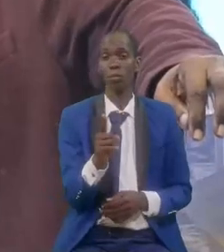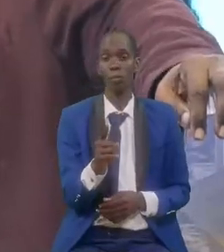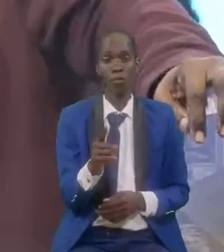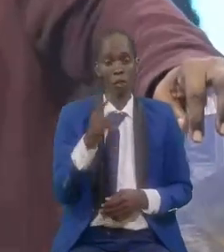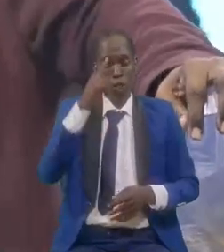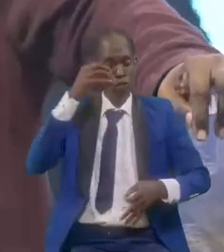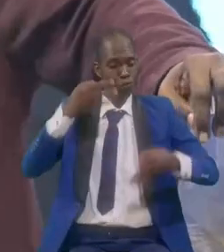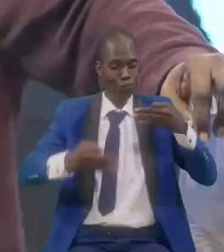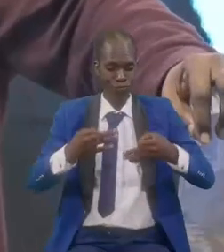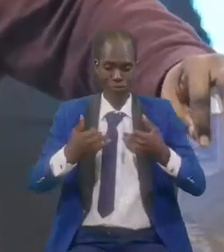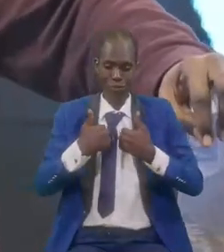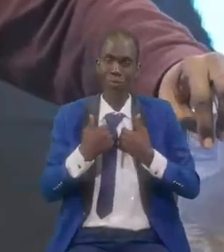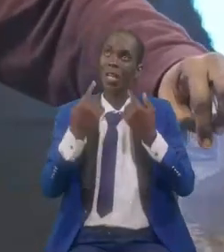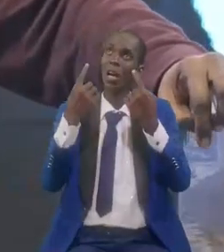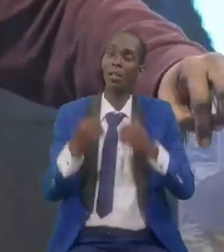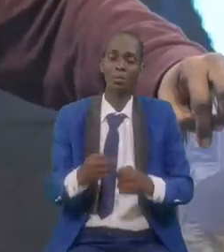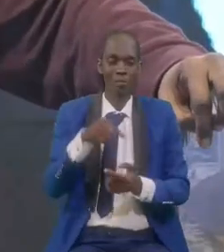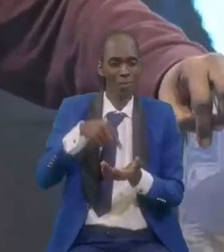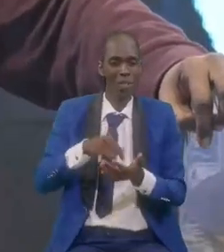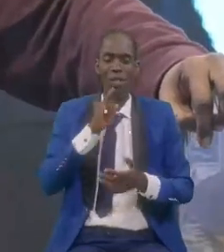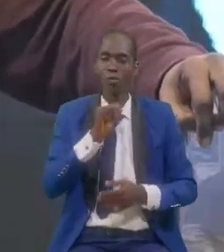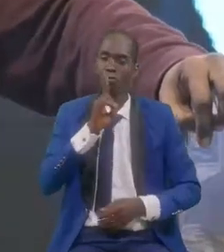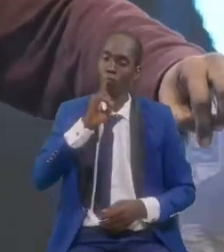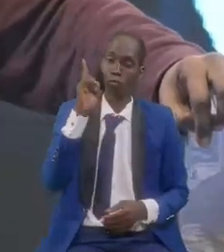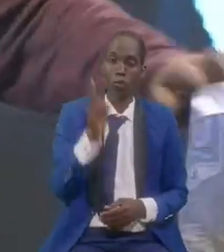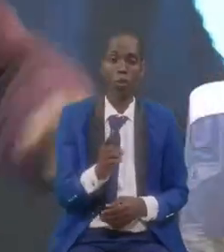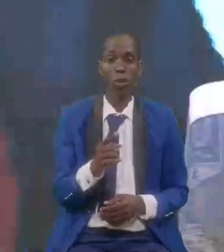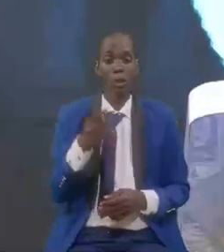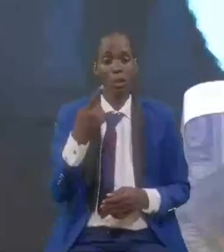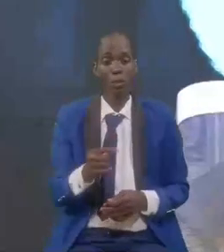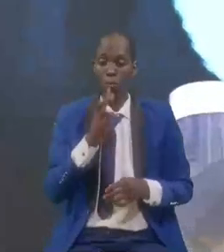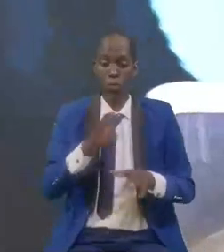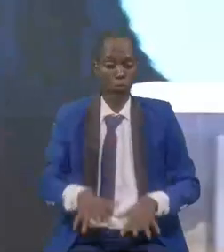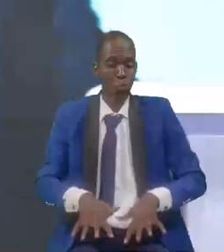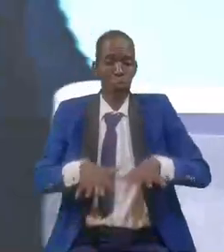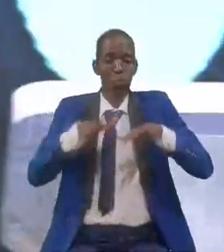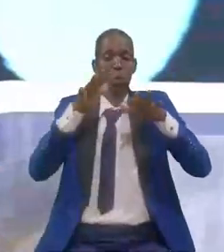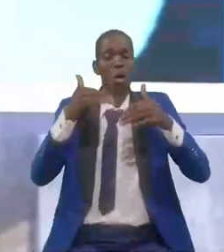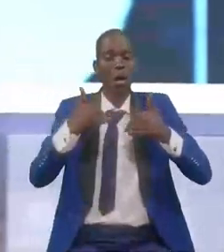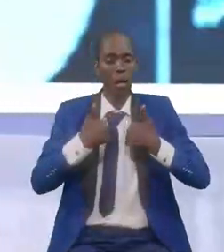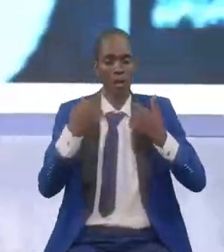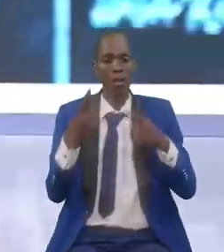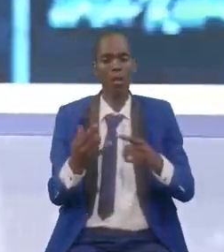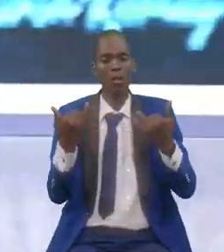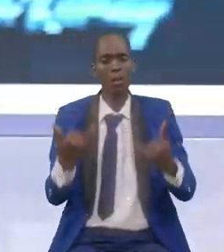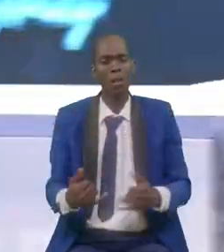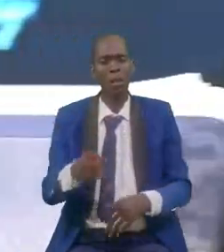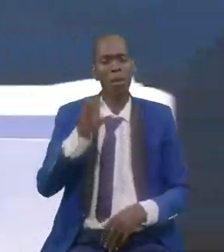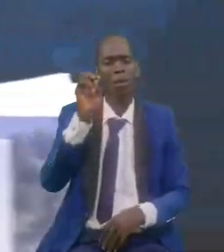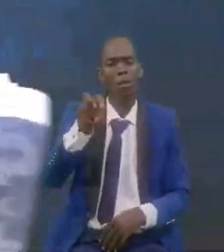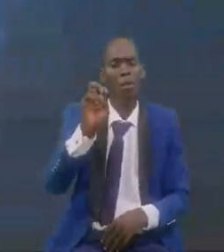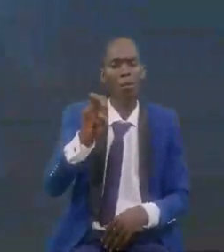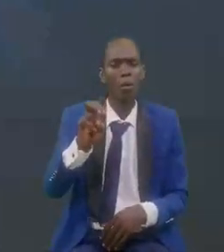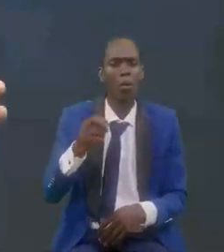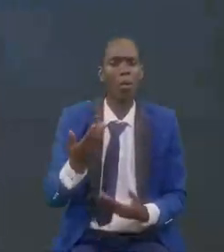jugement est venu maintenant. Ah, ça c'est réel! Le déluge est venu. Et ils ont commencé à frapper. Oncle